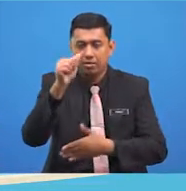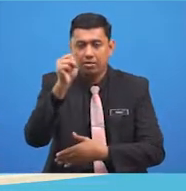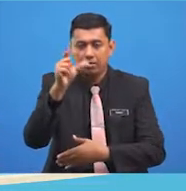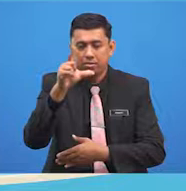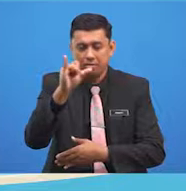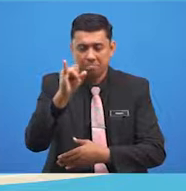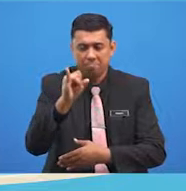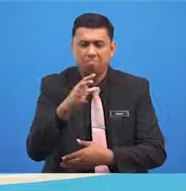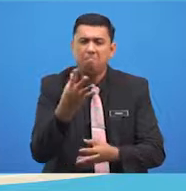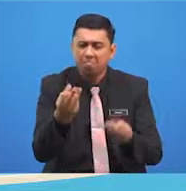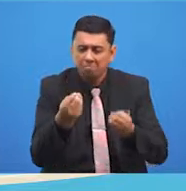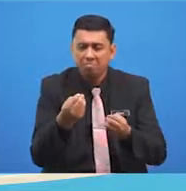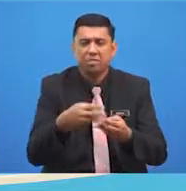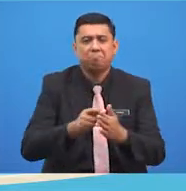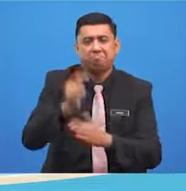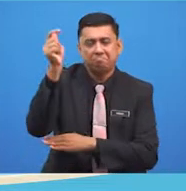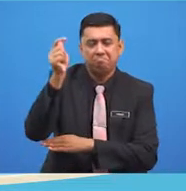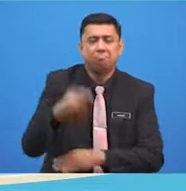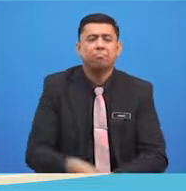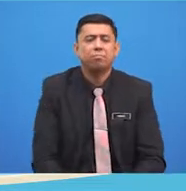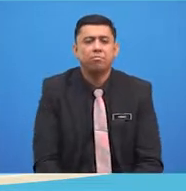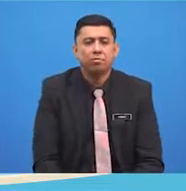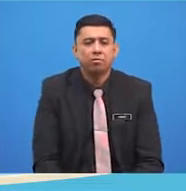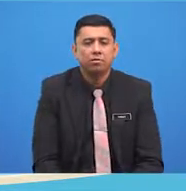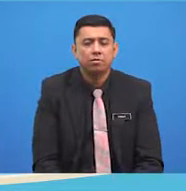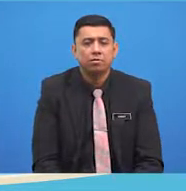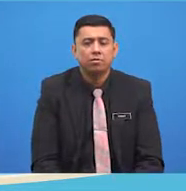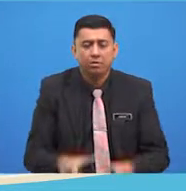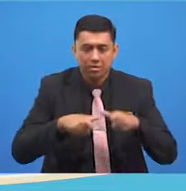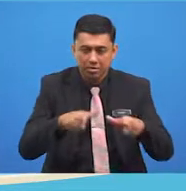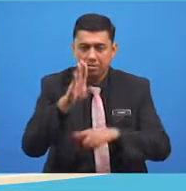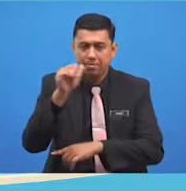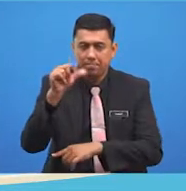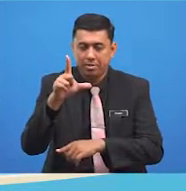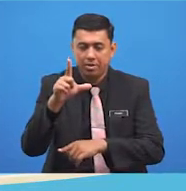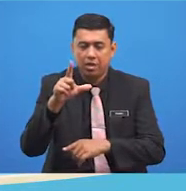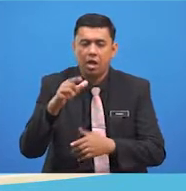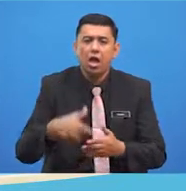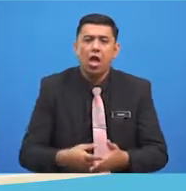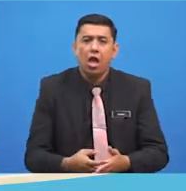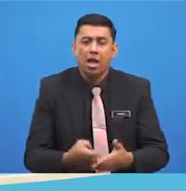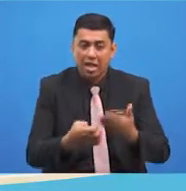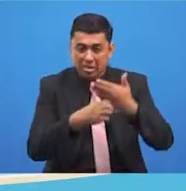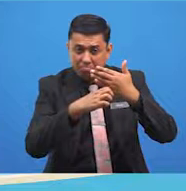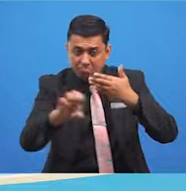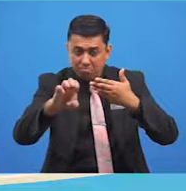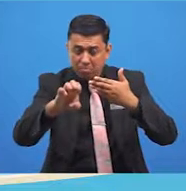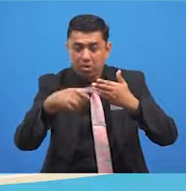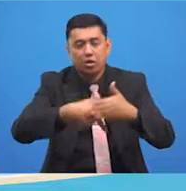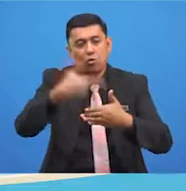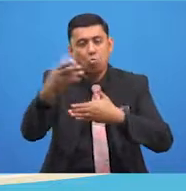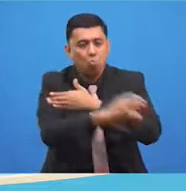mendapat permintaan tinggi. Murid-murid, kayu balak telah diekspor ke luar negara secara tidak